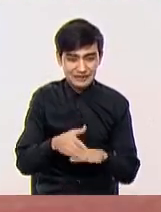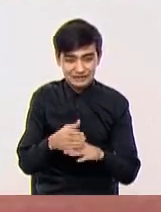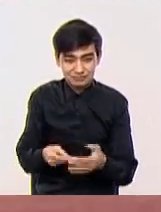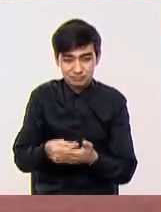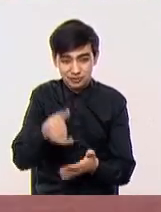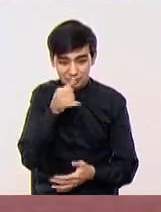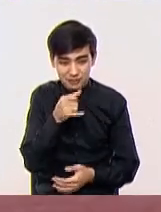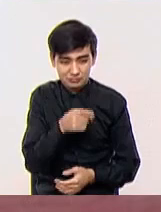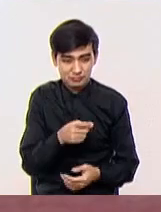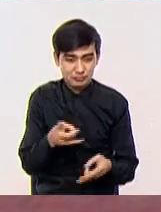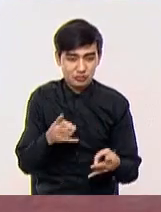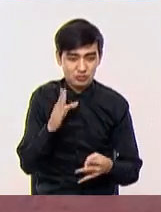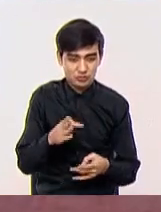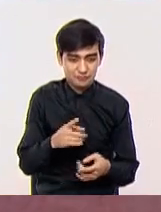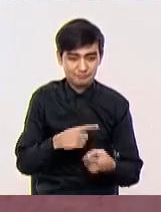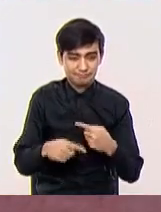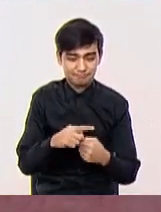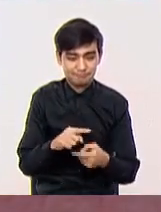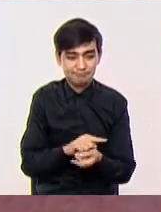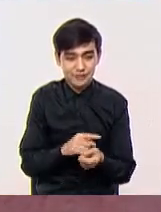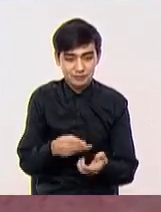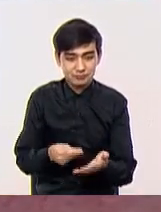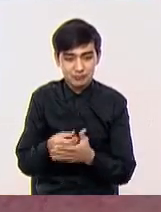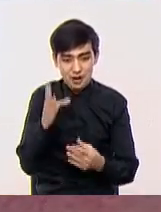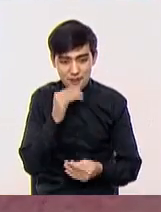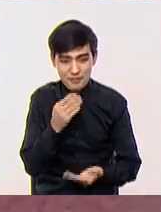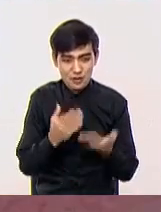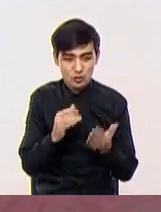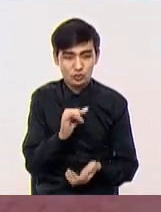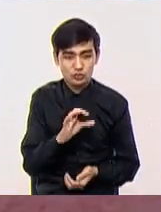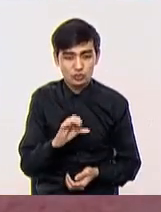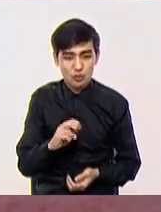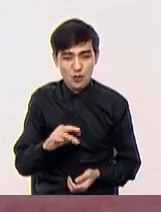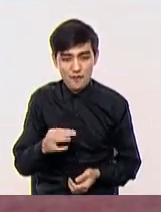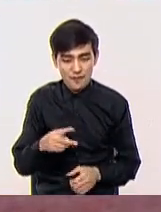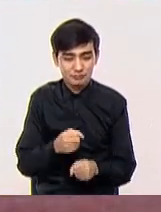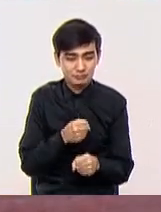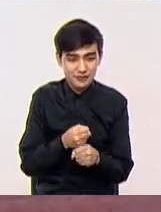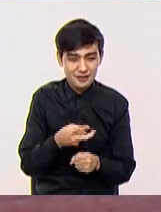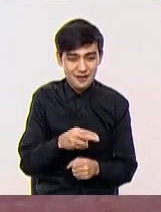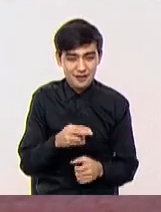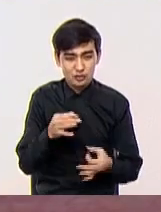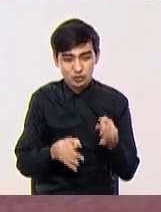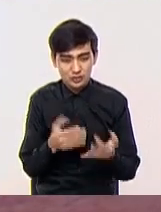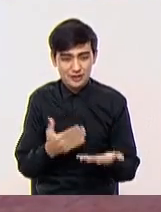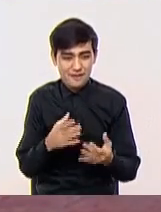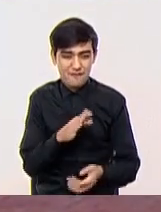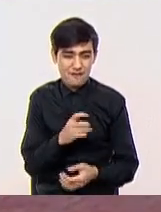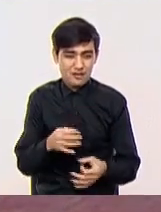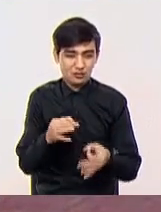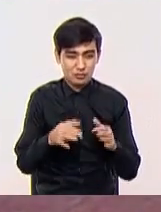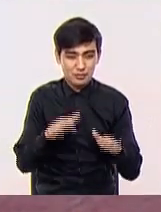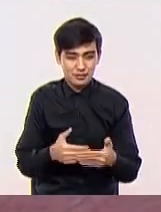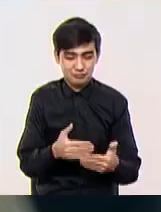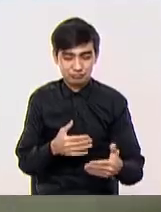кредитором. Указана процедура восстановления платежеспособности, условия проведения внесудебной и судебной процедуры